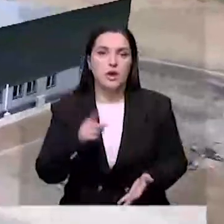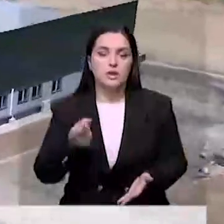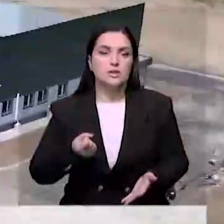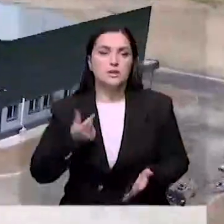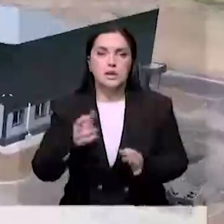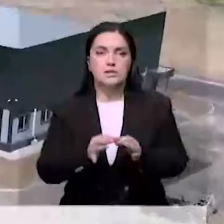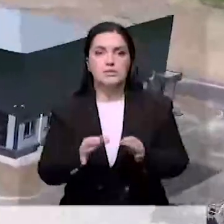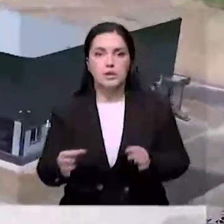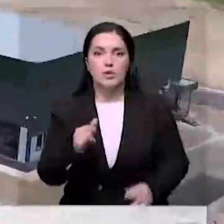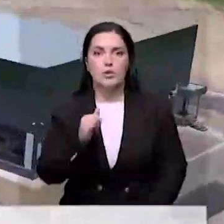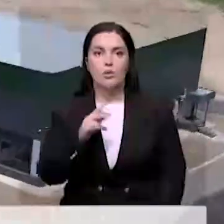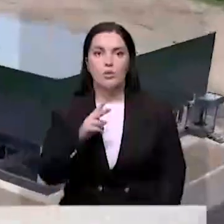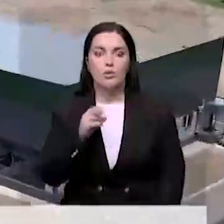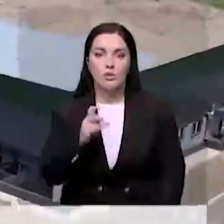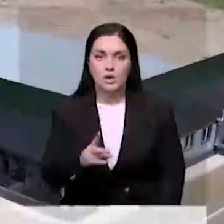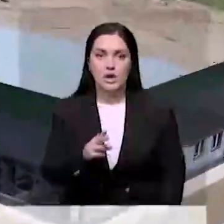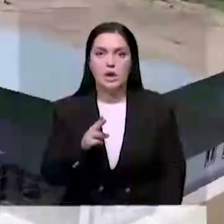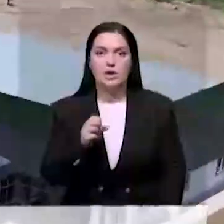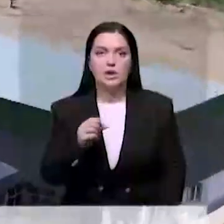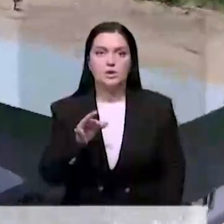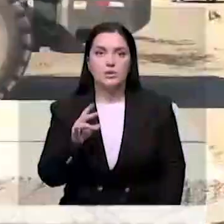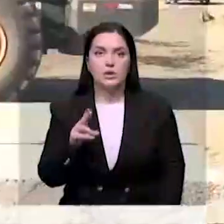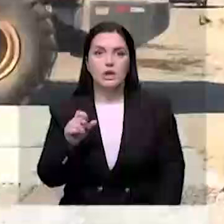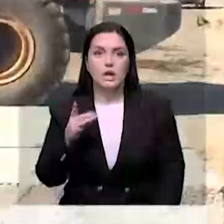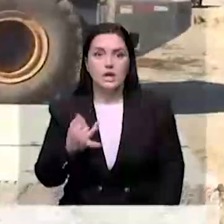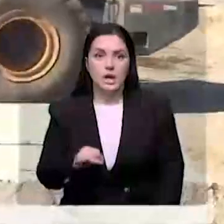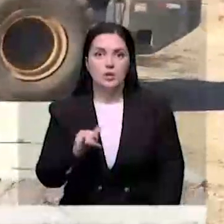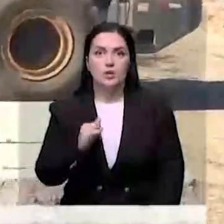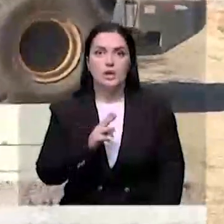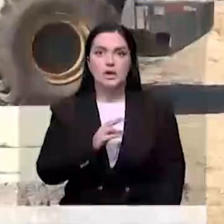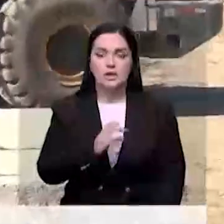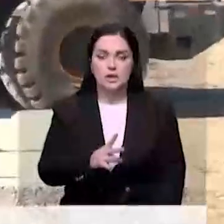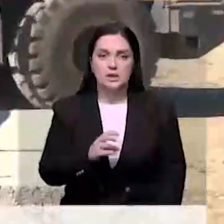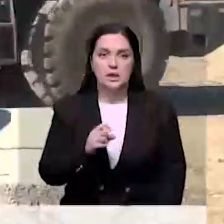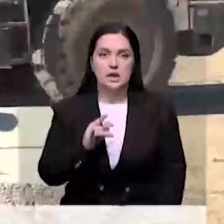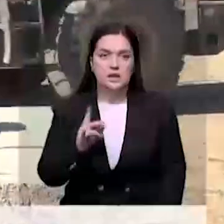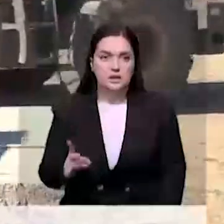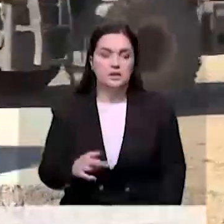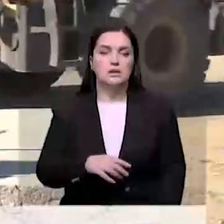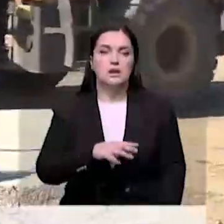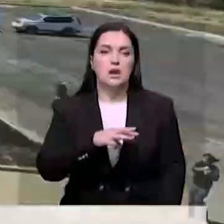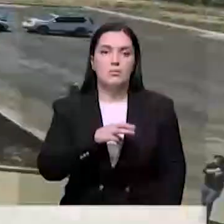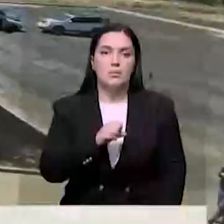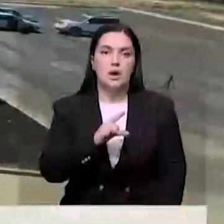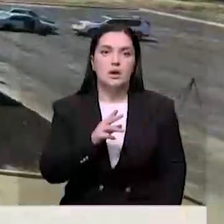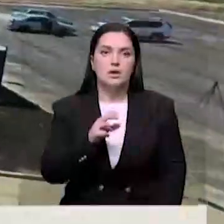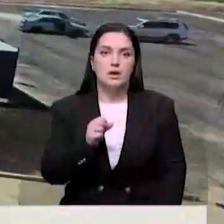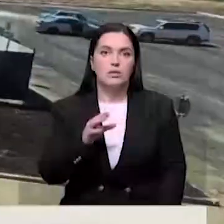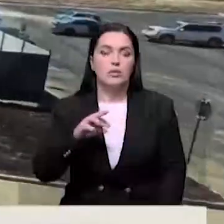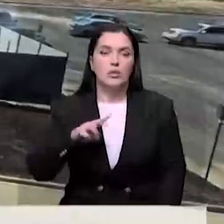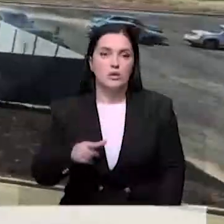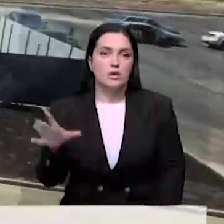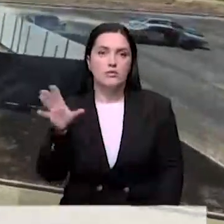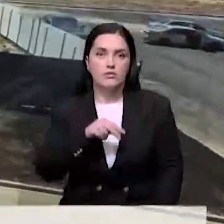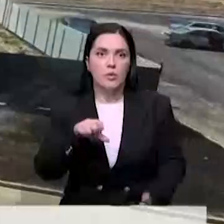спортивные. Расположены они в нескольких районах – Уланском, Катон-Карагай, Улькен-Нарыни и Маркаколе. На всех комплексах задействован